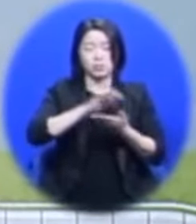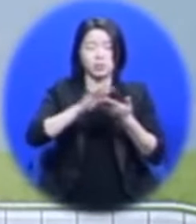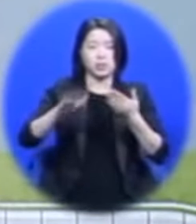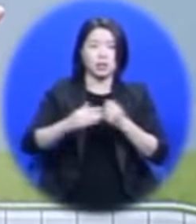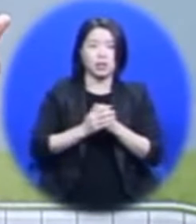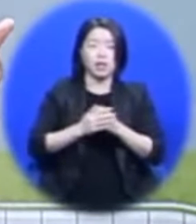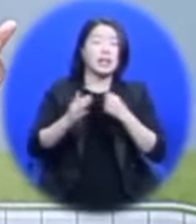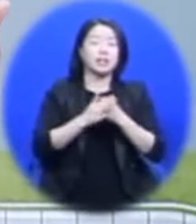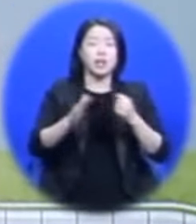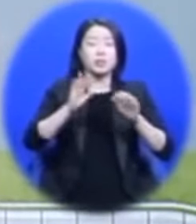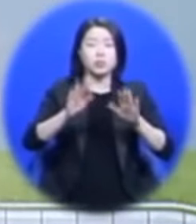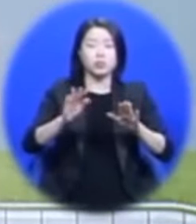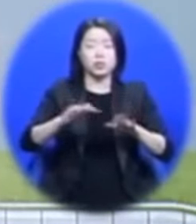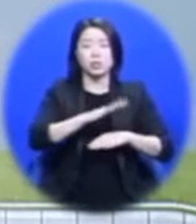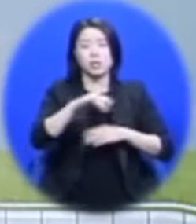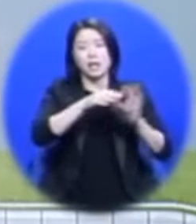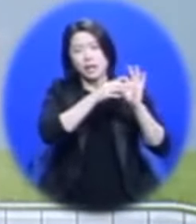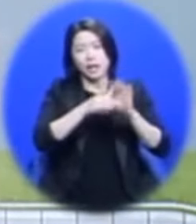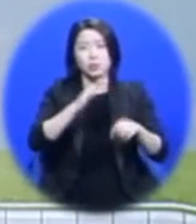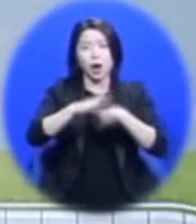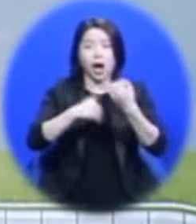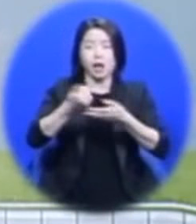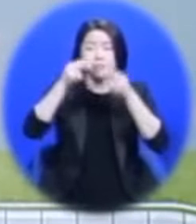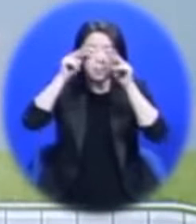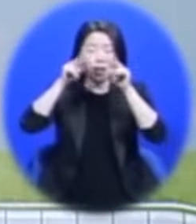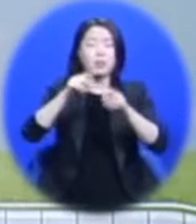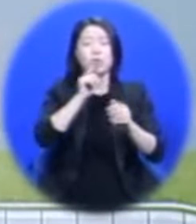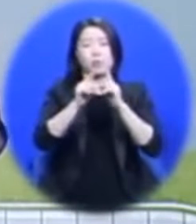우리를 계속 하나님을 바라보라고 하시는 겁니다.